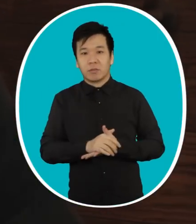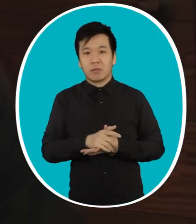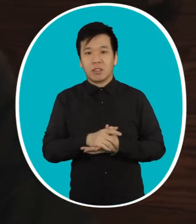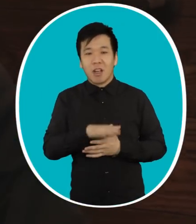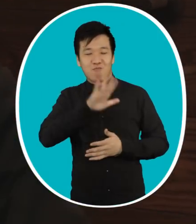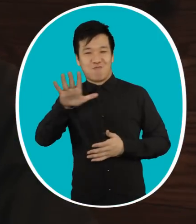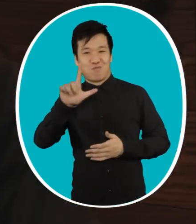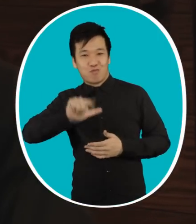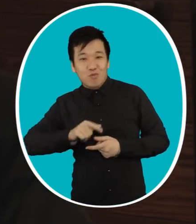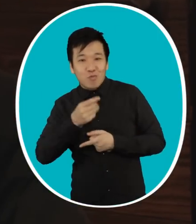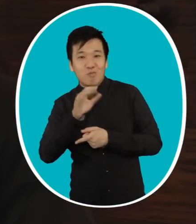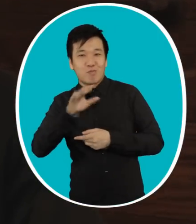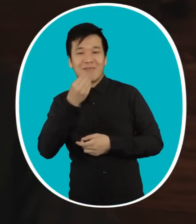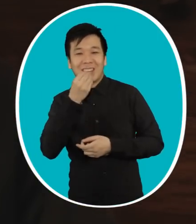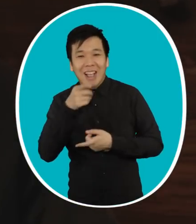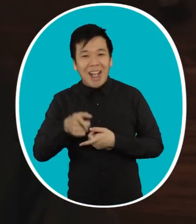食啦。